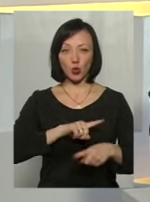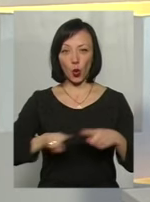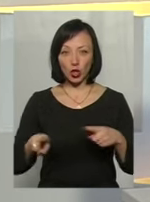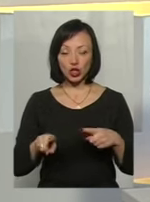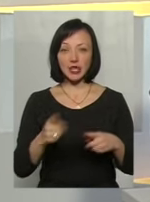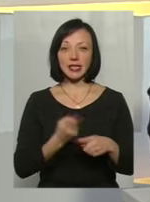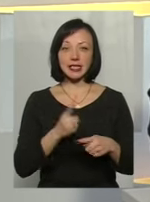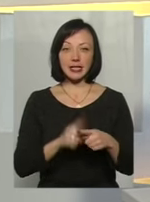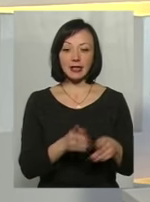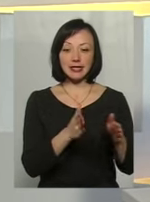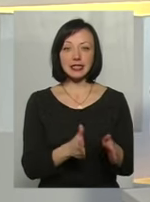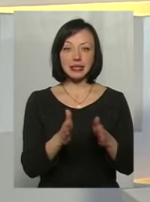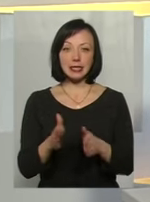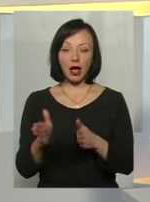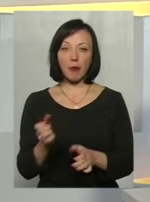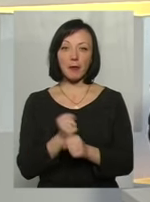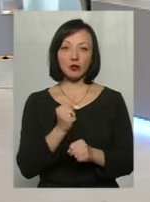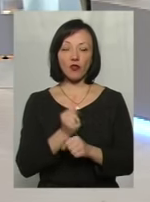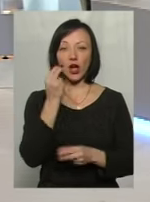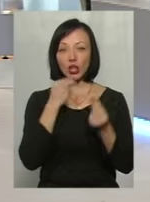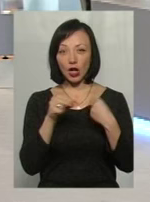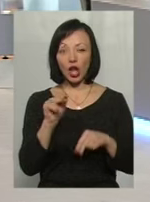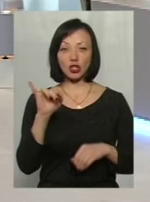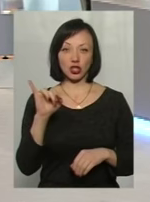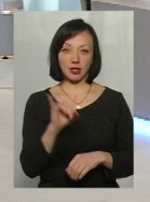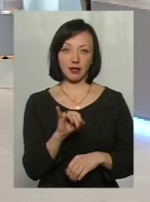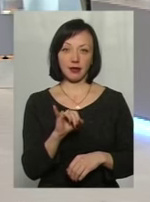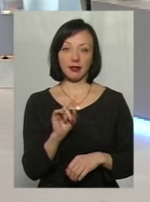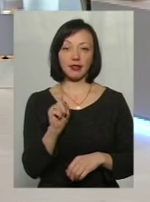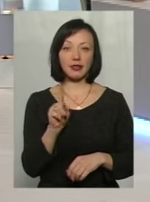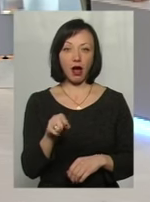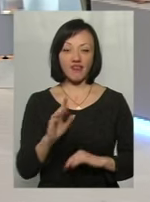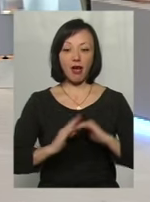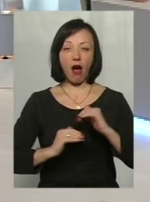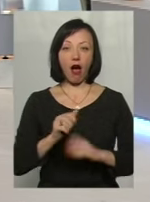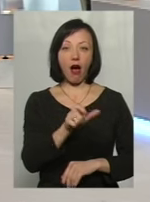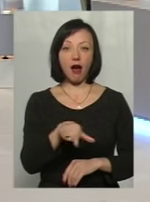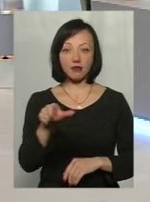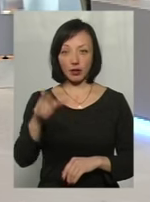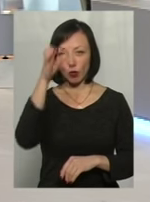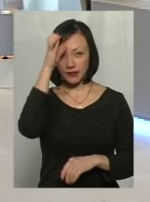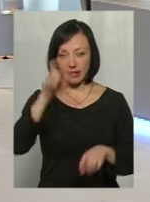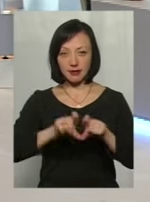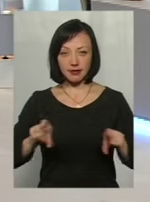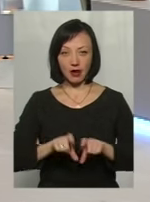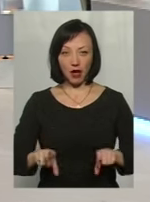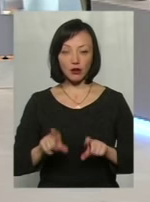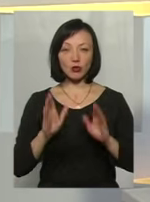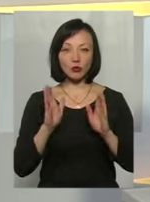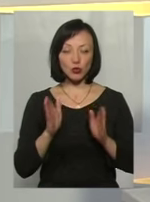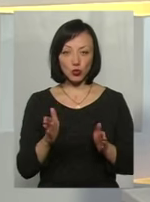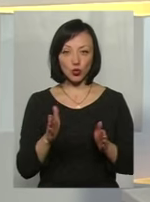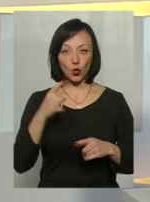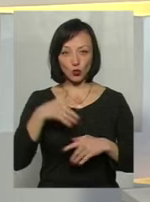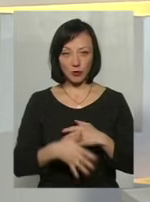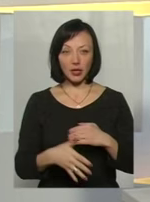якби ця система буде працювати краще і навіть кадри у наших освітніх закладах, да, будуть розуміти на те, що